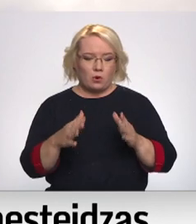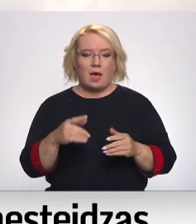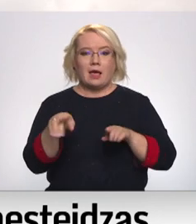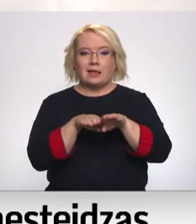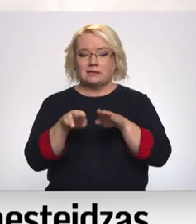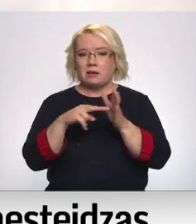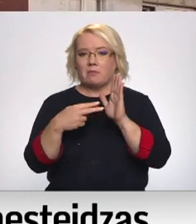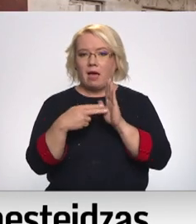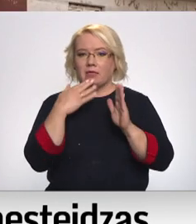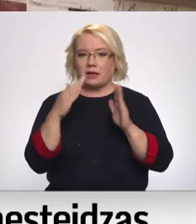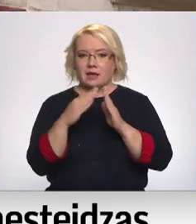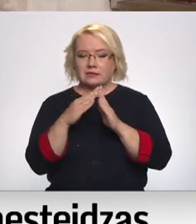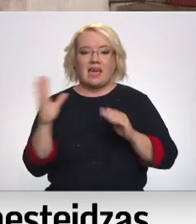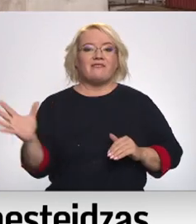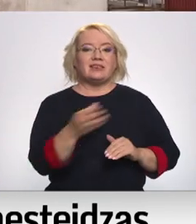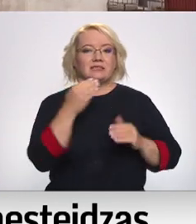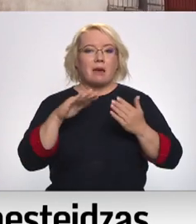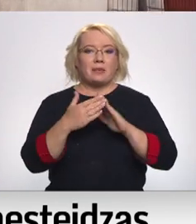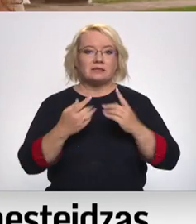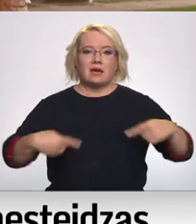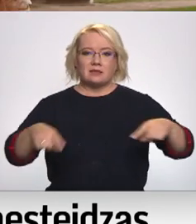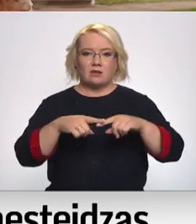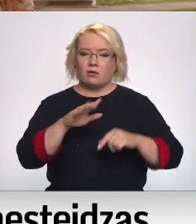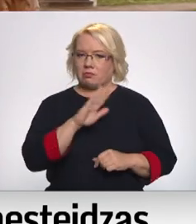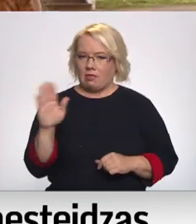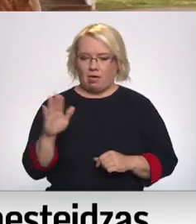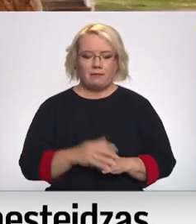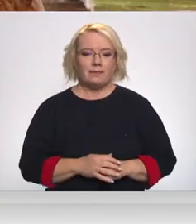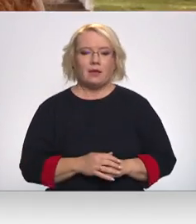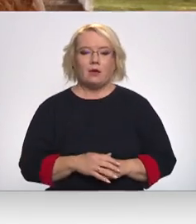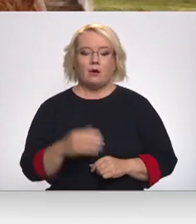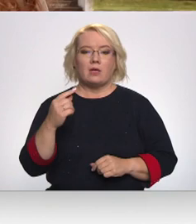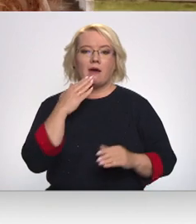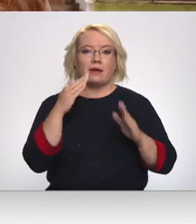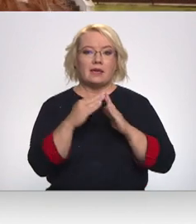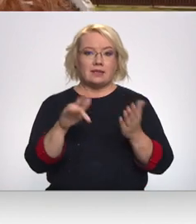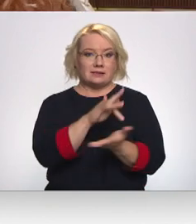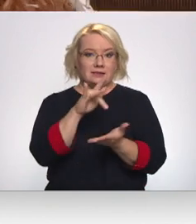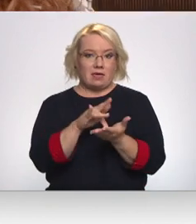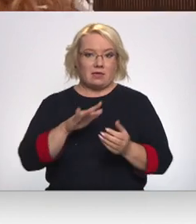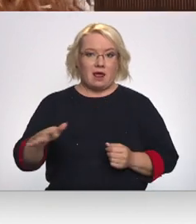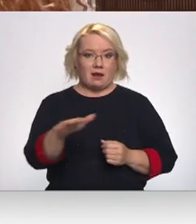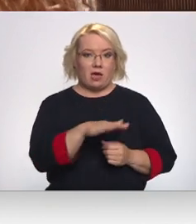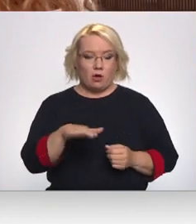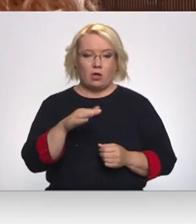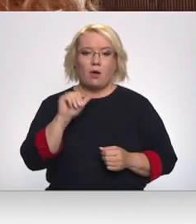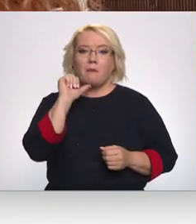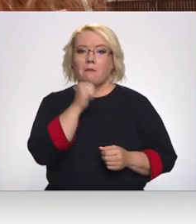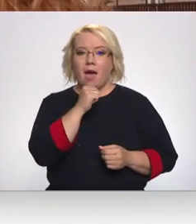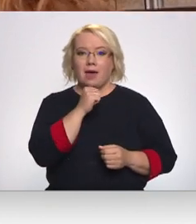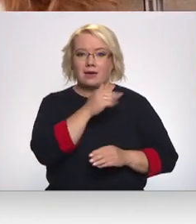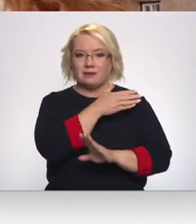Rēzeknē, tiesa ne visā pilsētas teritorijā. Rēzeknes centra rajonā, kur kopš maija nav siltā